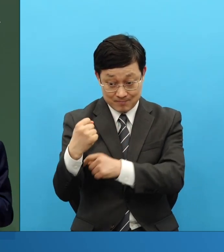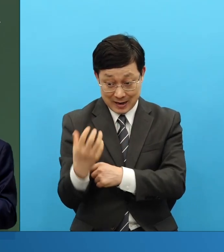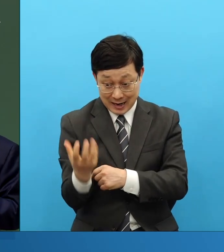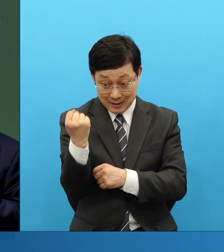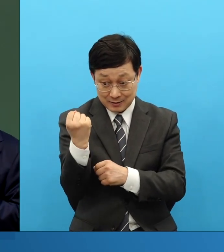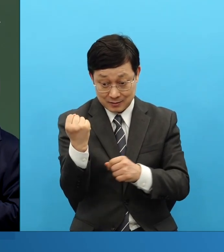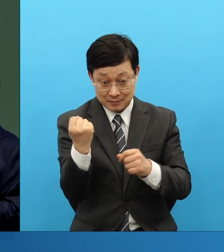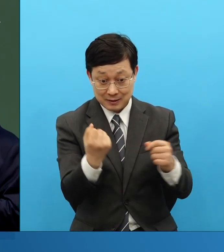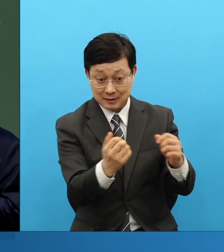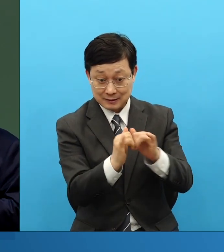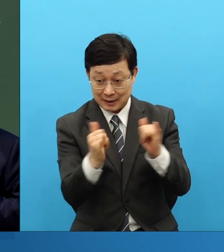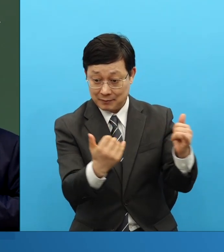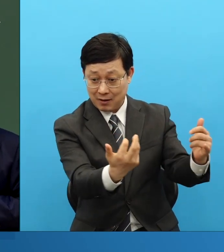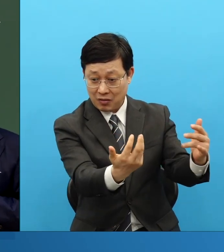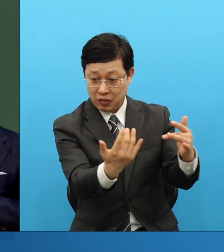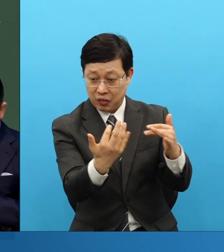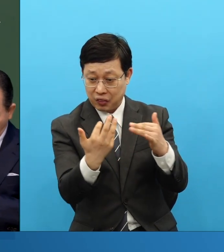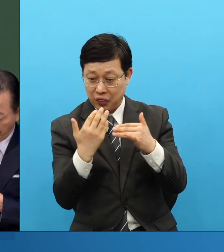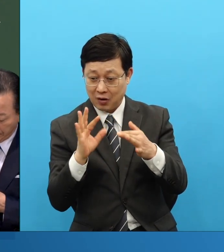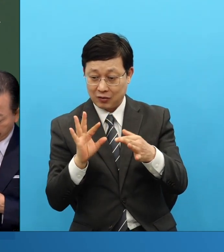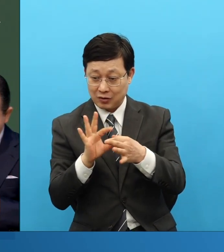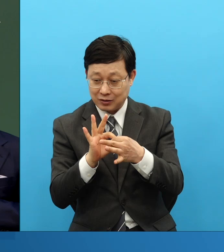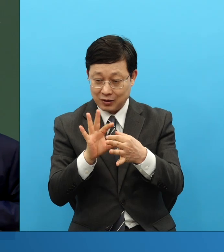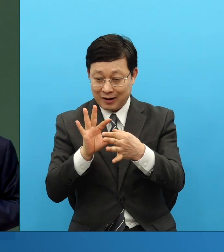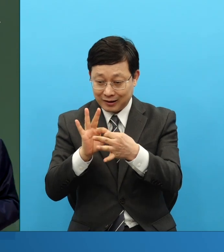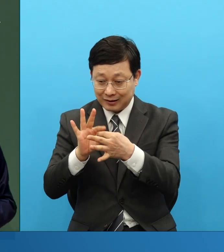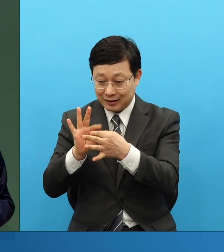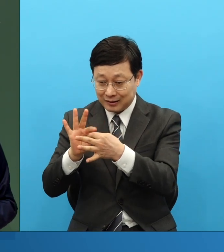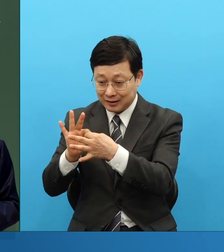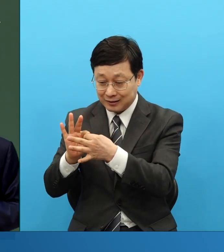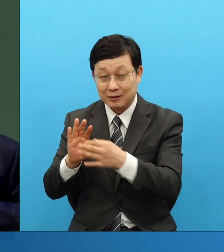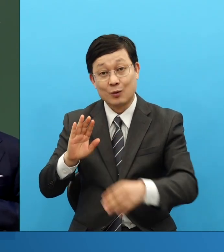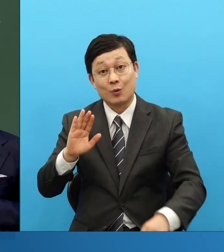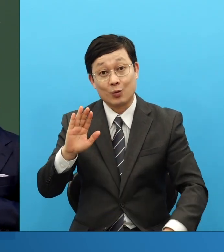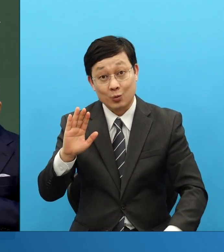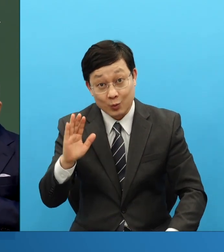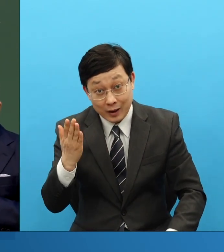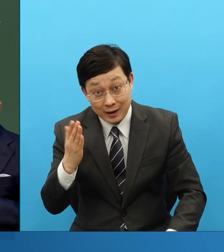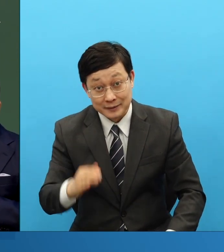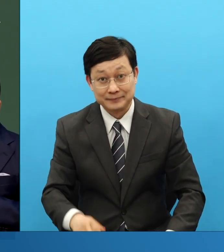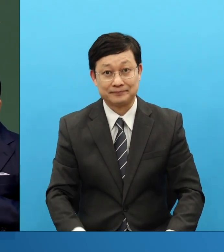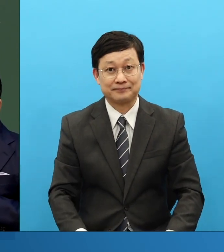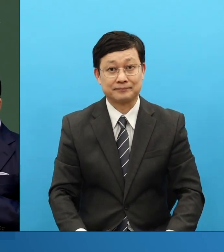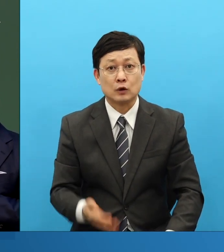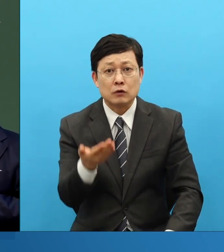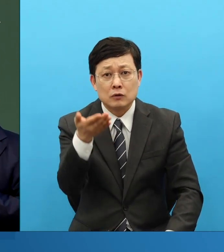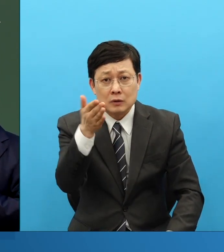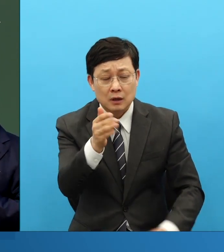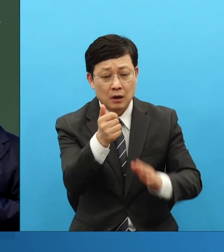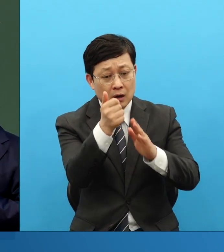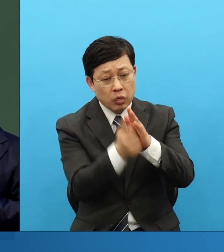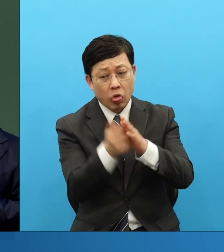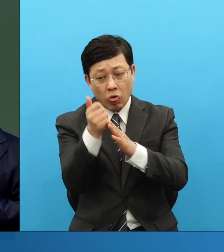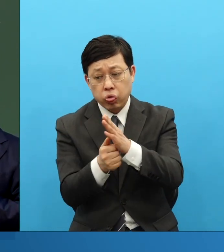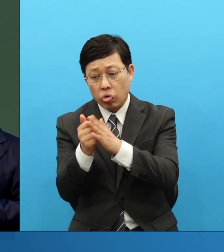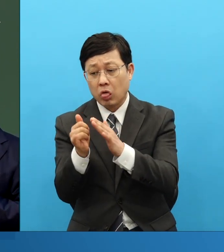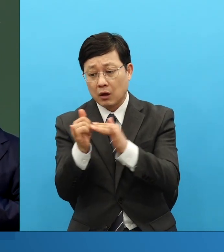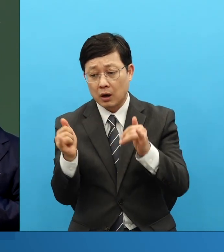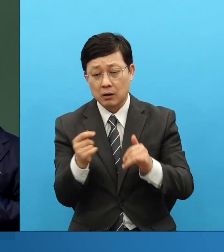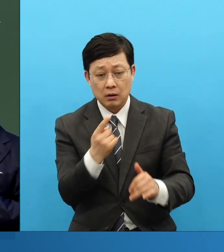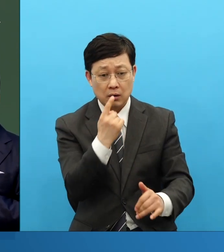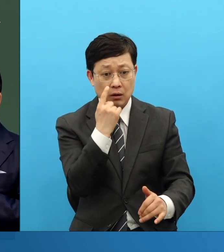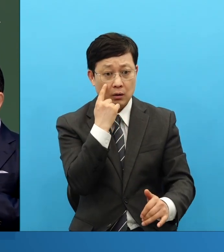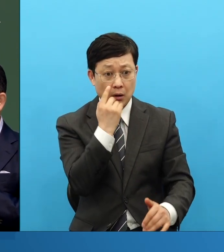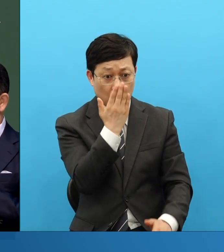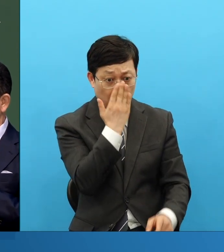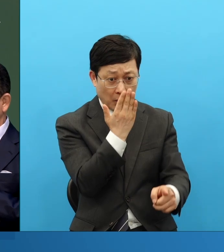that Timothy he has his spiritual strength, then many people will get connected to him. 자, 실패하는 사람들은 눈앞에 있는 것만 봅니다. And the people who